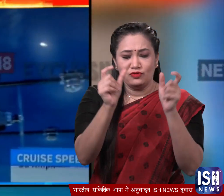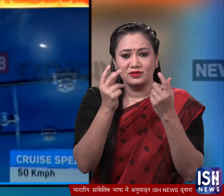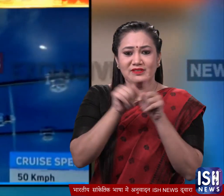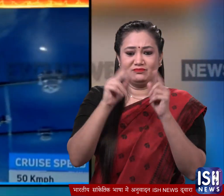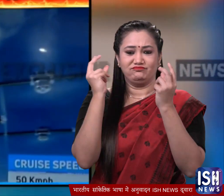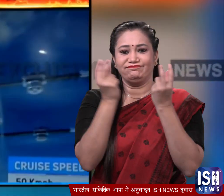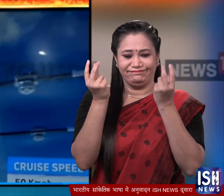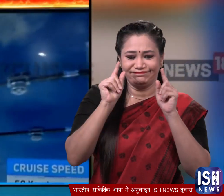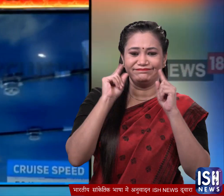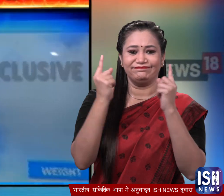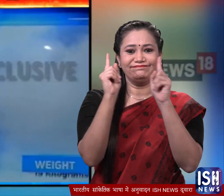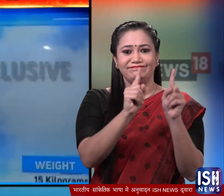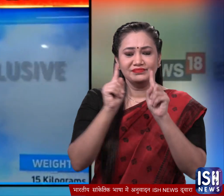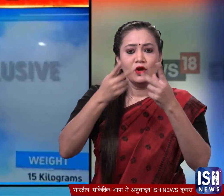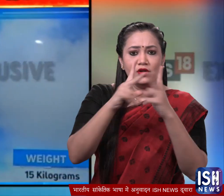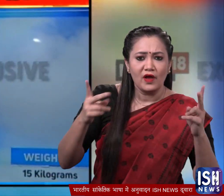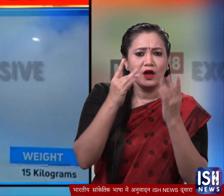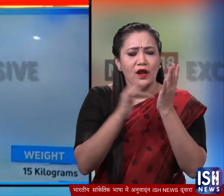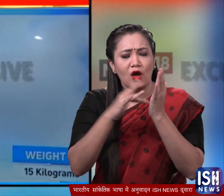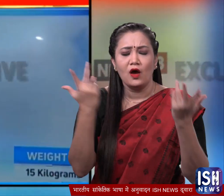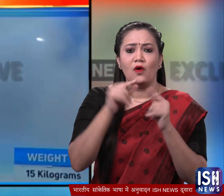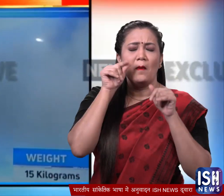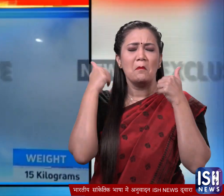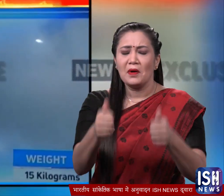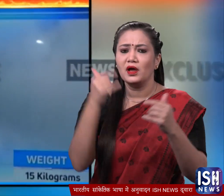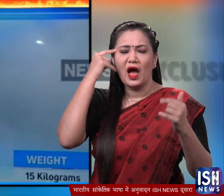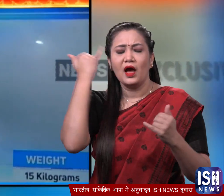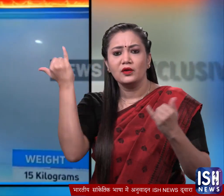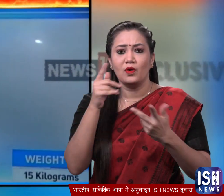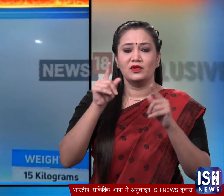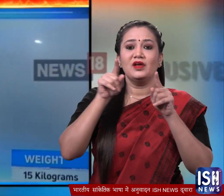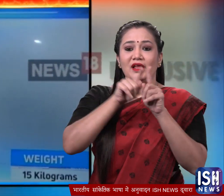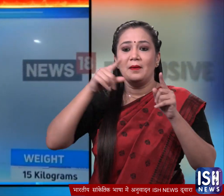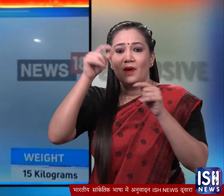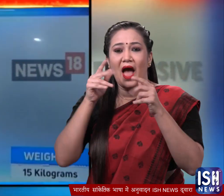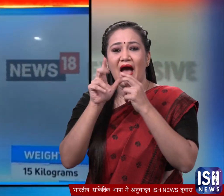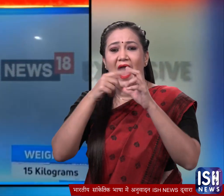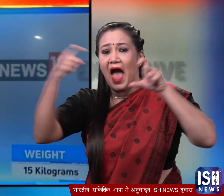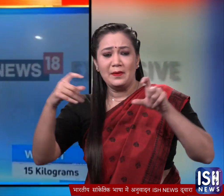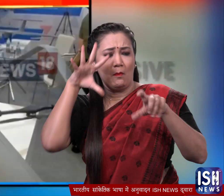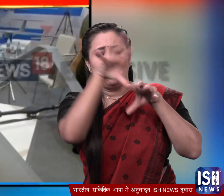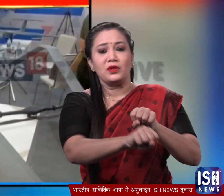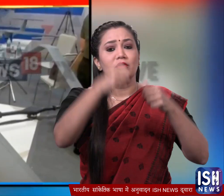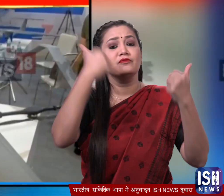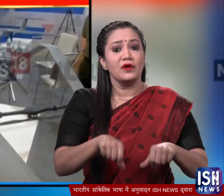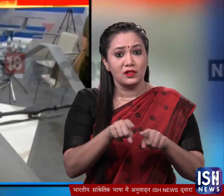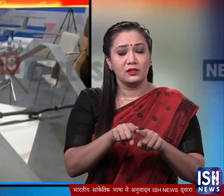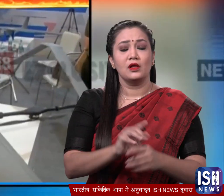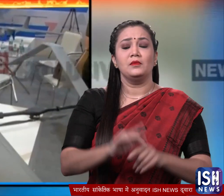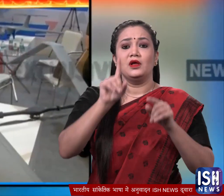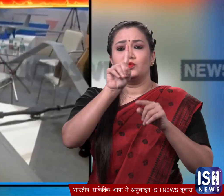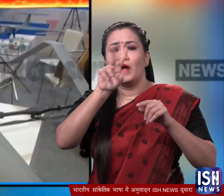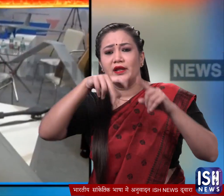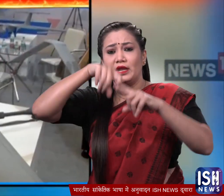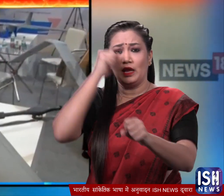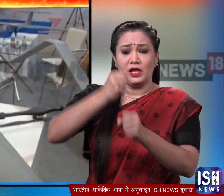अपनी ताकत का प्रदर्शन करता नजर आया। बताया गया कि इसकी सबसे बड़ी खूबी यह है कि यह दुश्मन के रडार को चकमा देने में माहिर है और यह 18 किलोग्राम